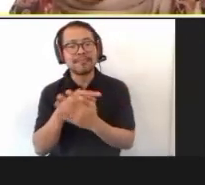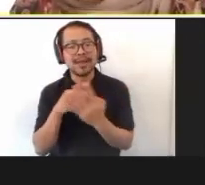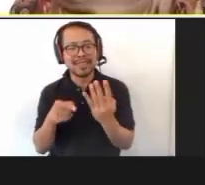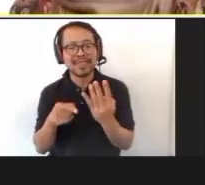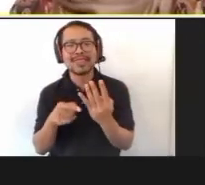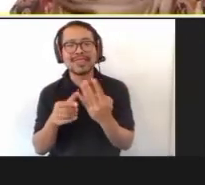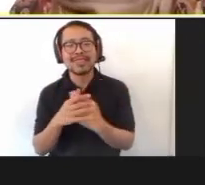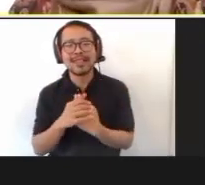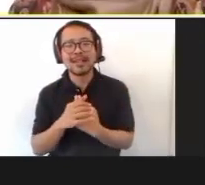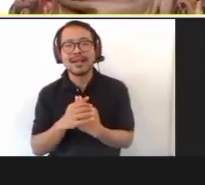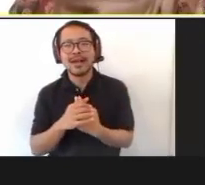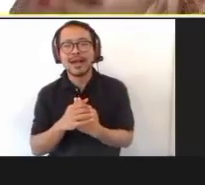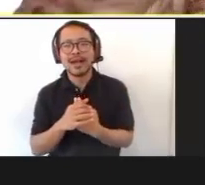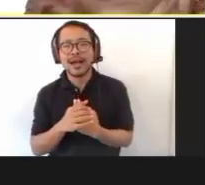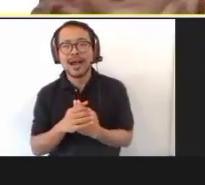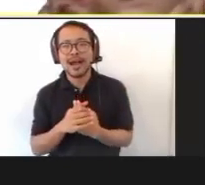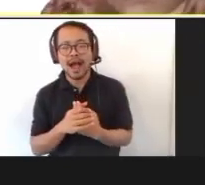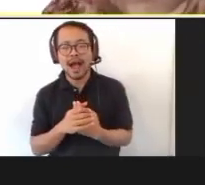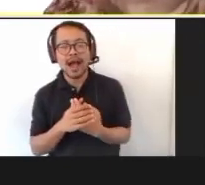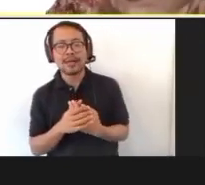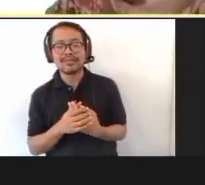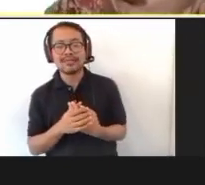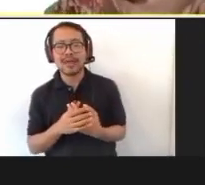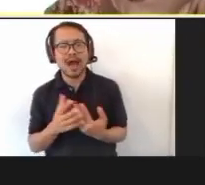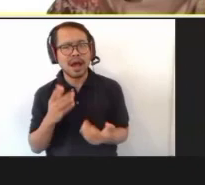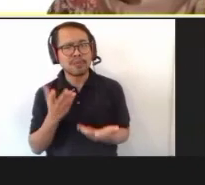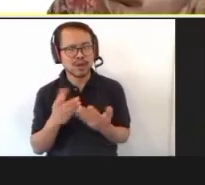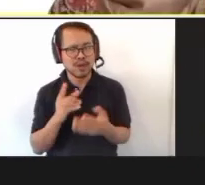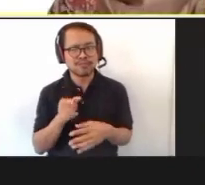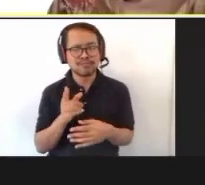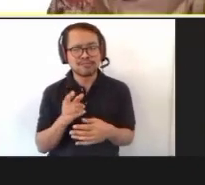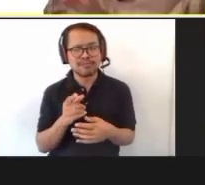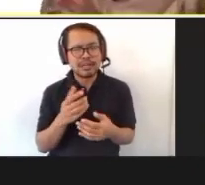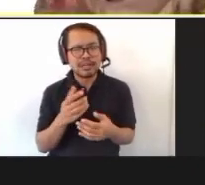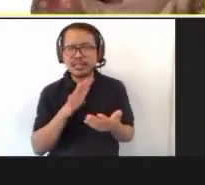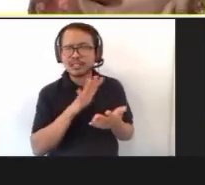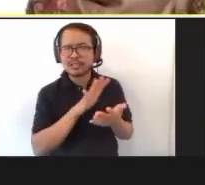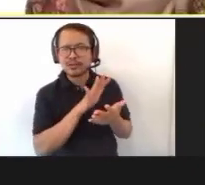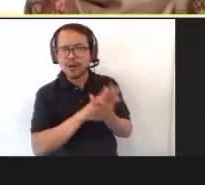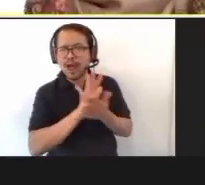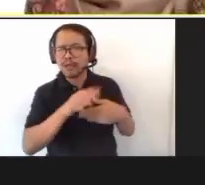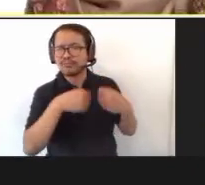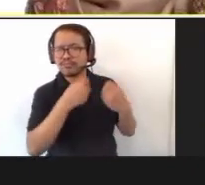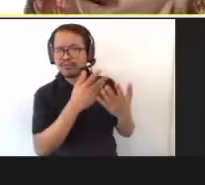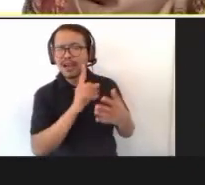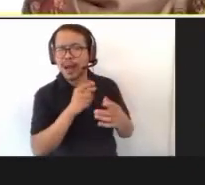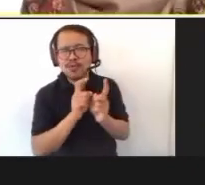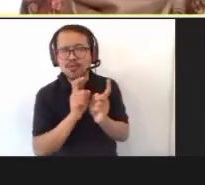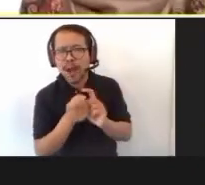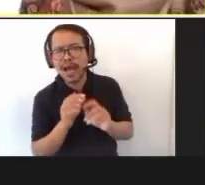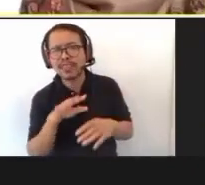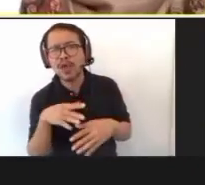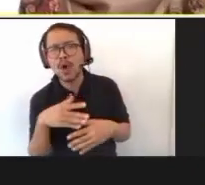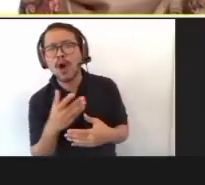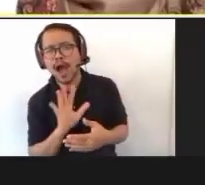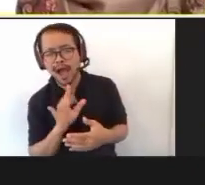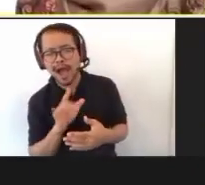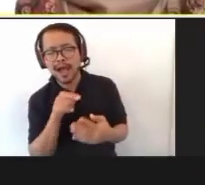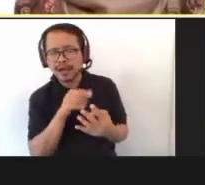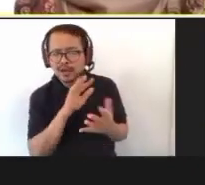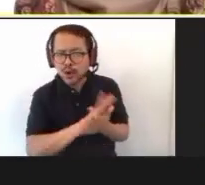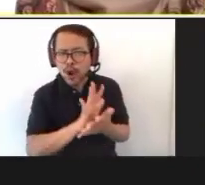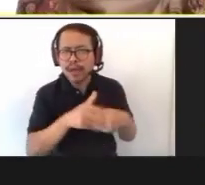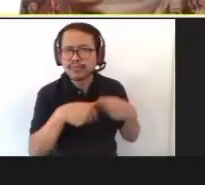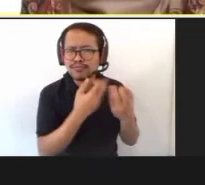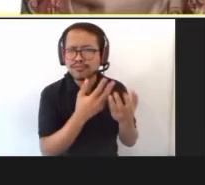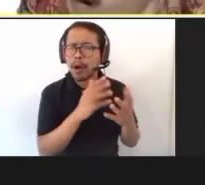inklusi nanti memastikan terjadinya perubahan pada situasi madrasah yang sebelumnya misalnya bias atau